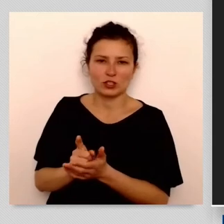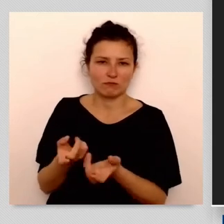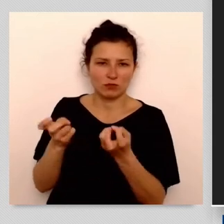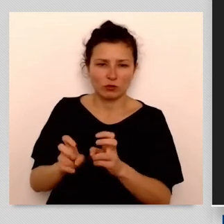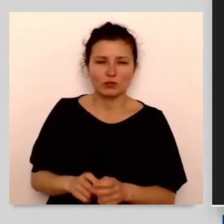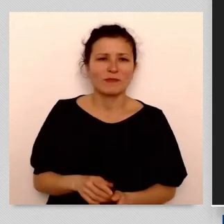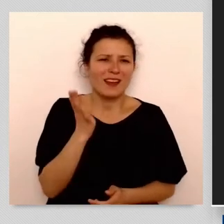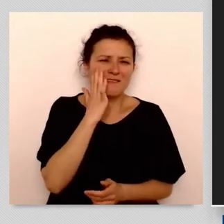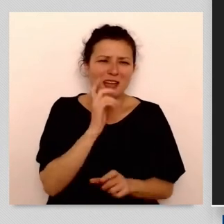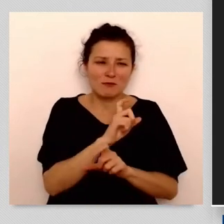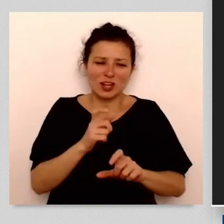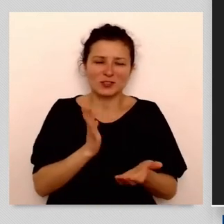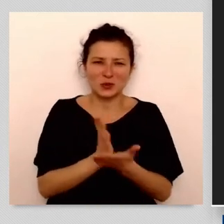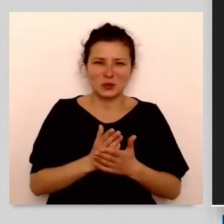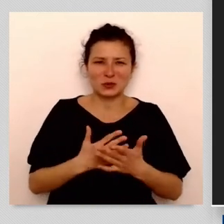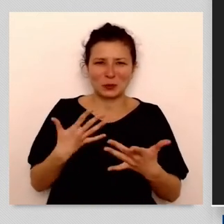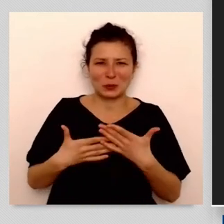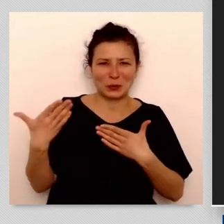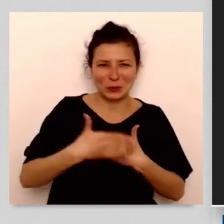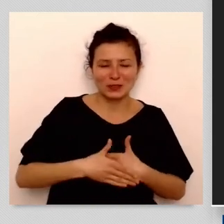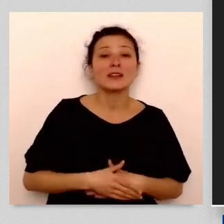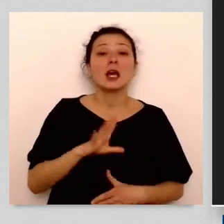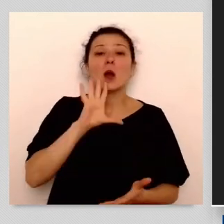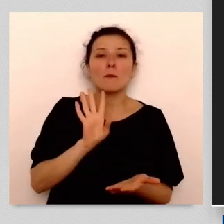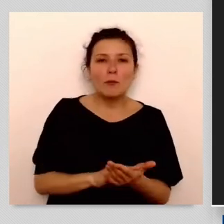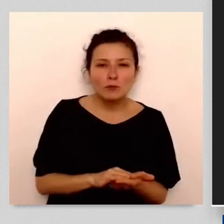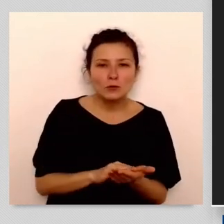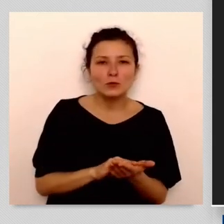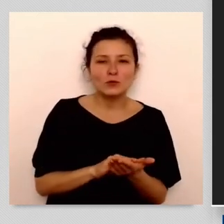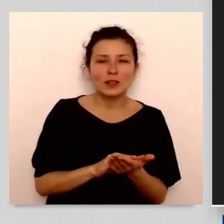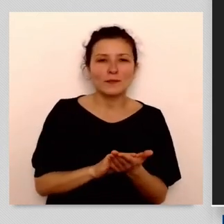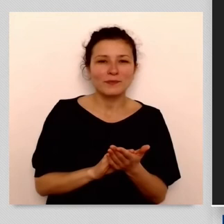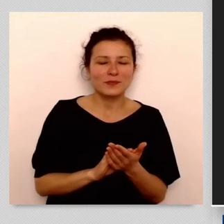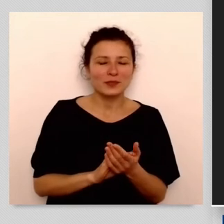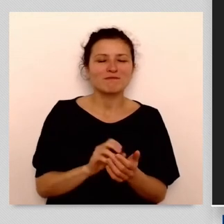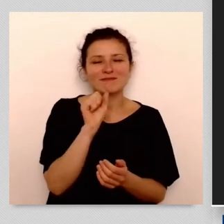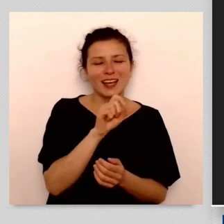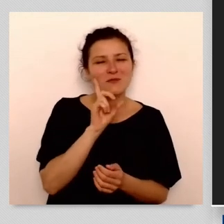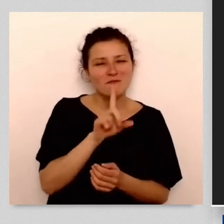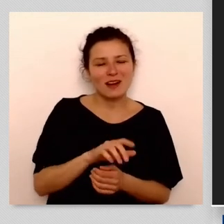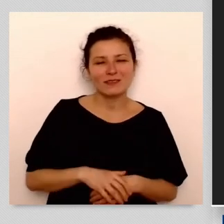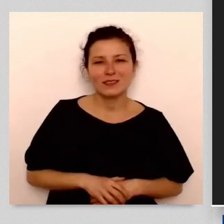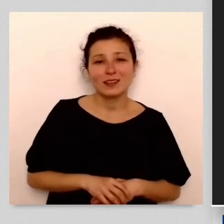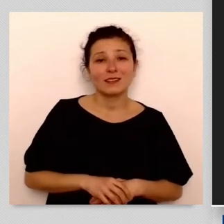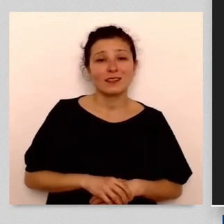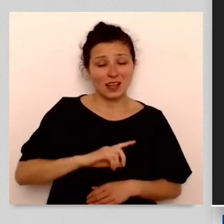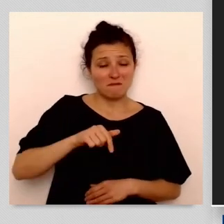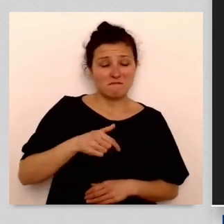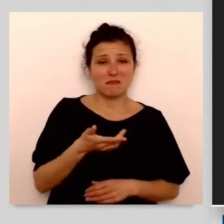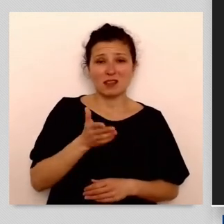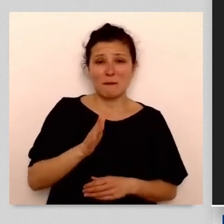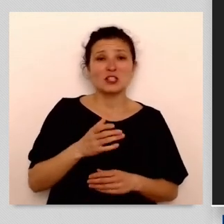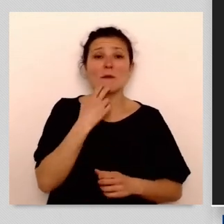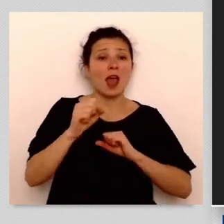się kończy czas, więc powtórzę tą bardzo starą prawdę, że jeżeli my nie będziemy energii